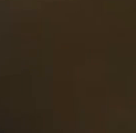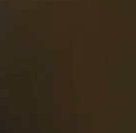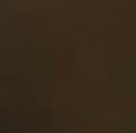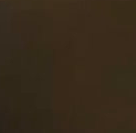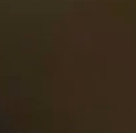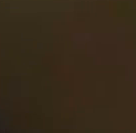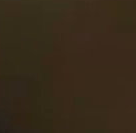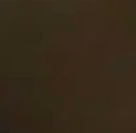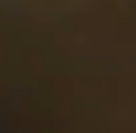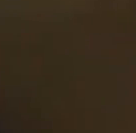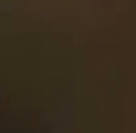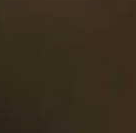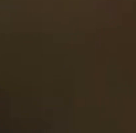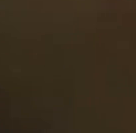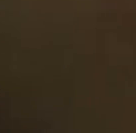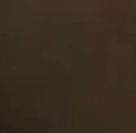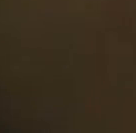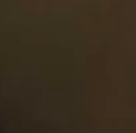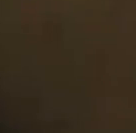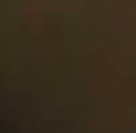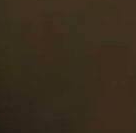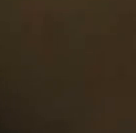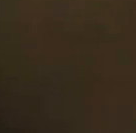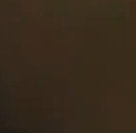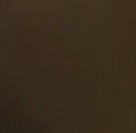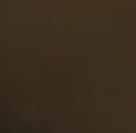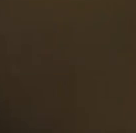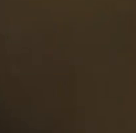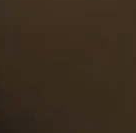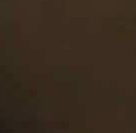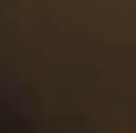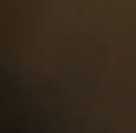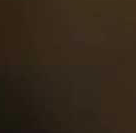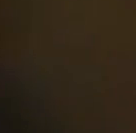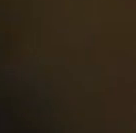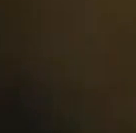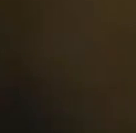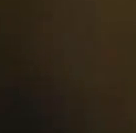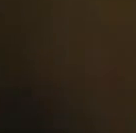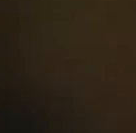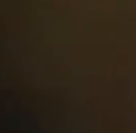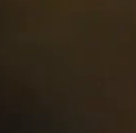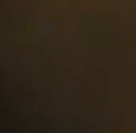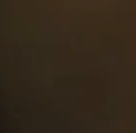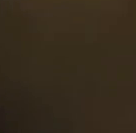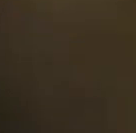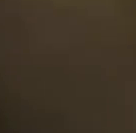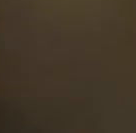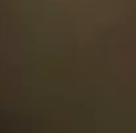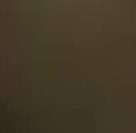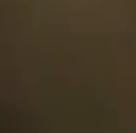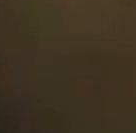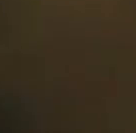הכל הוא נחקר אולי 12 שעות. אז נראה לכם זה יכול לשבש משהו? לפני, אחרי, הכנות, עורכי דין?